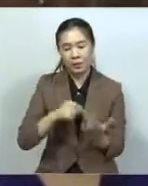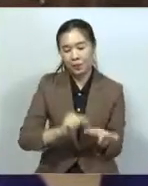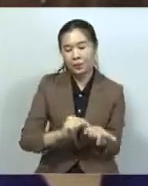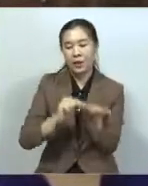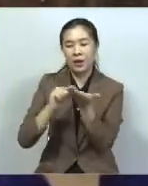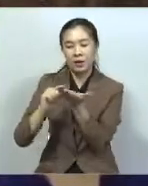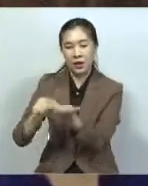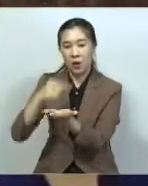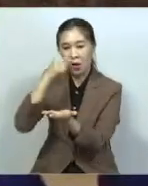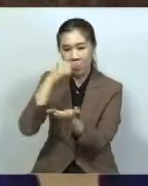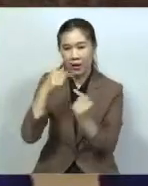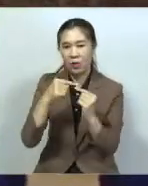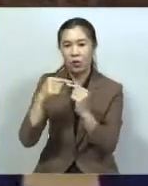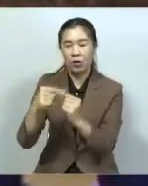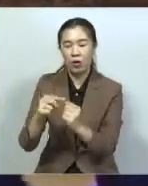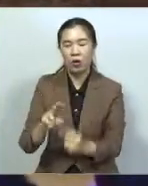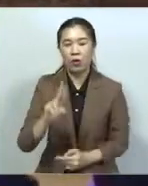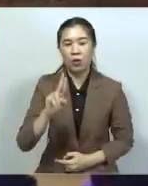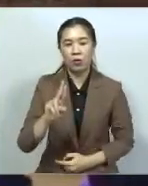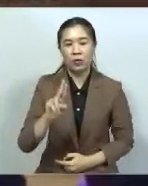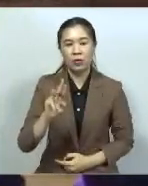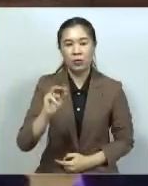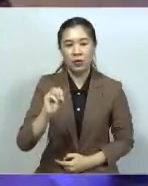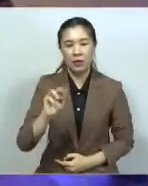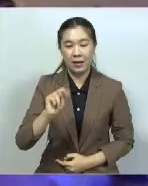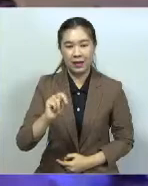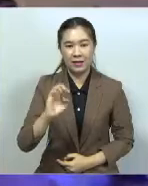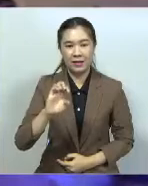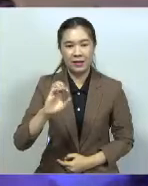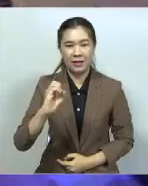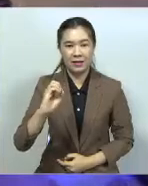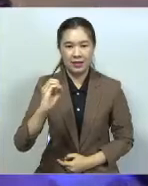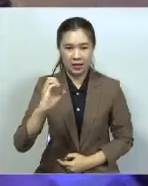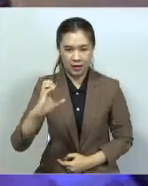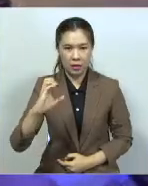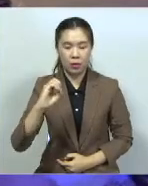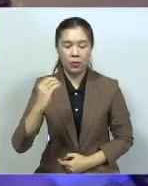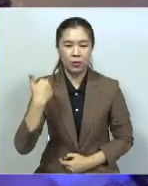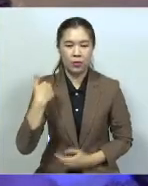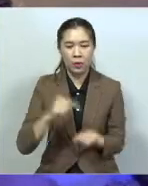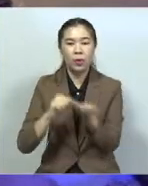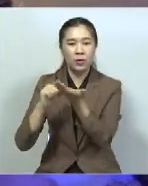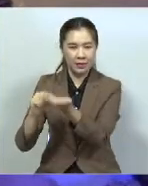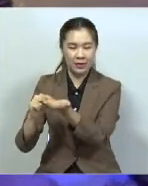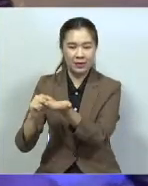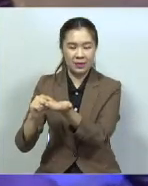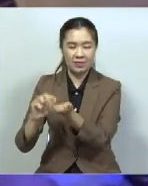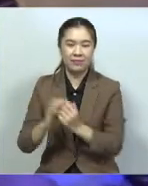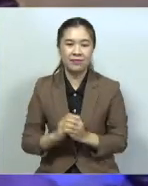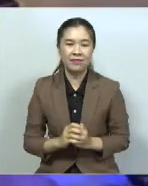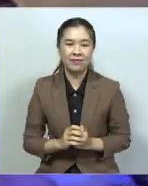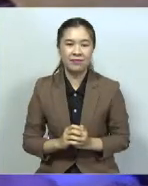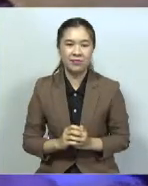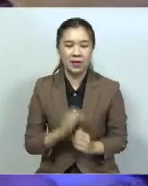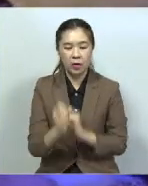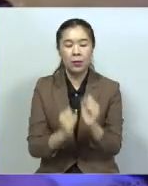มรดกภูมิปัญญาของไทยต่อยูเนสโกเพื่อขึ้นบัญชีมรดกภูมิปัญญาทางวัฒนธรรมของมนุษยชาติด้วยนะคะที่กำลังจะ